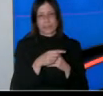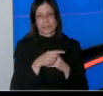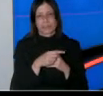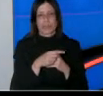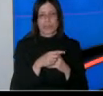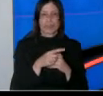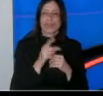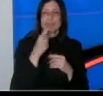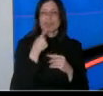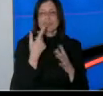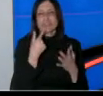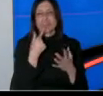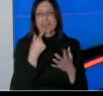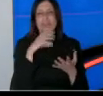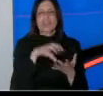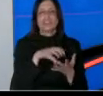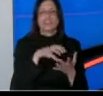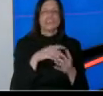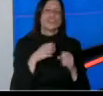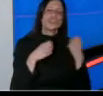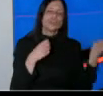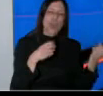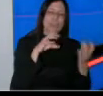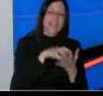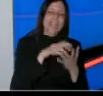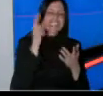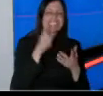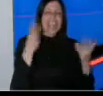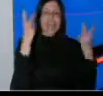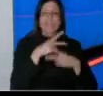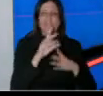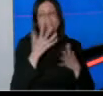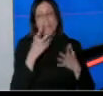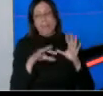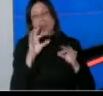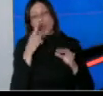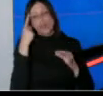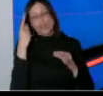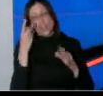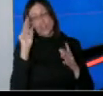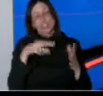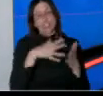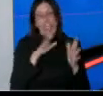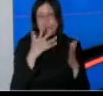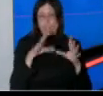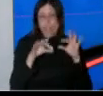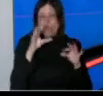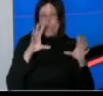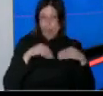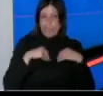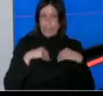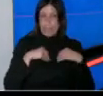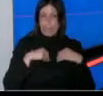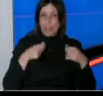אחרי ועוד לא הפנים את זה. מה זאת אומרת, השמאל מרכז צריך להפנים את זה? האם הבוחרים, אני שואל אותך, כי אולי את יודעת, אולי יש לך איזה סקר, האם הבוחרים מוכנים בכלל